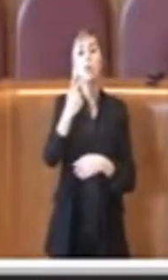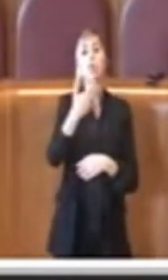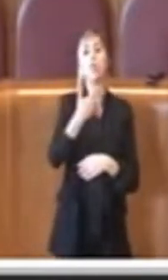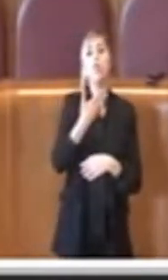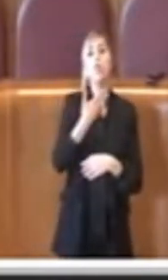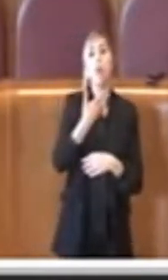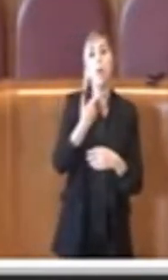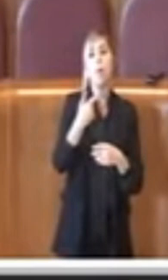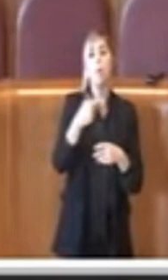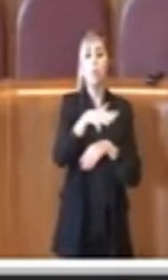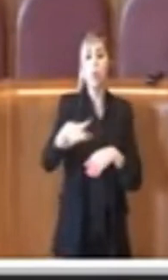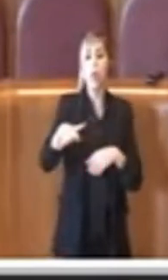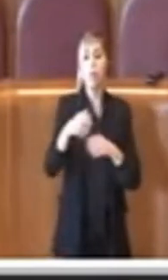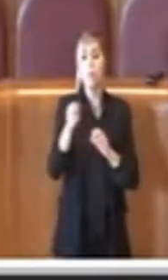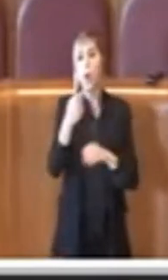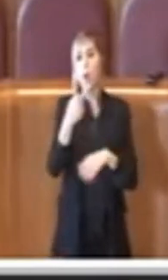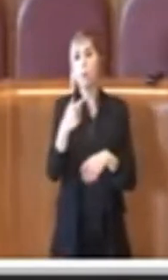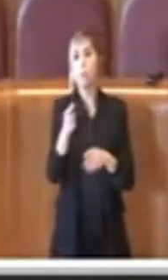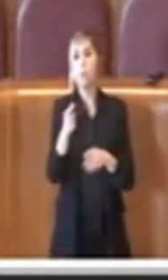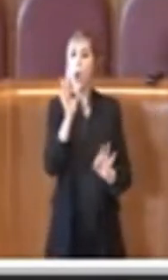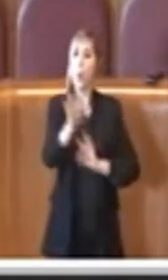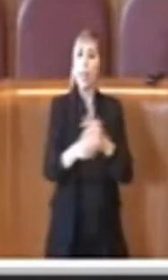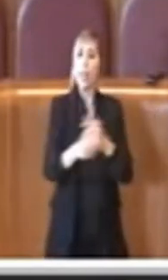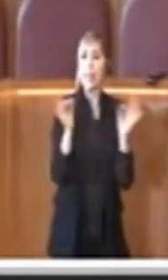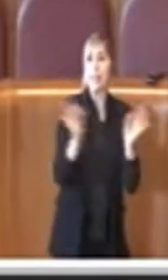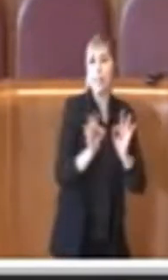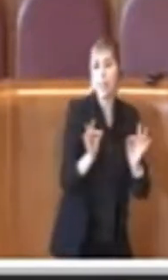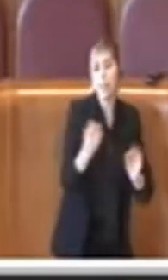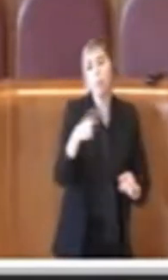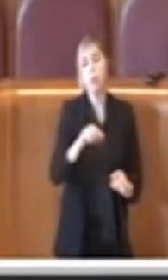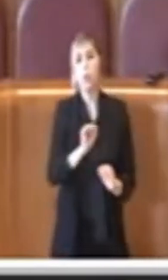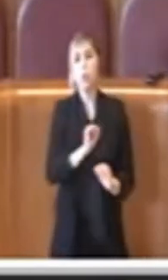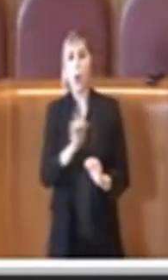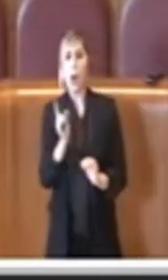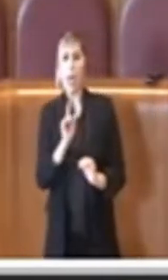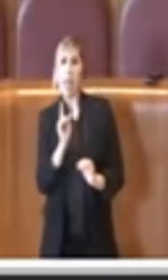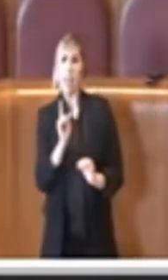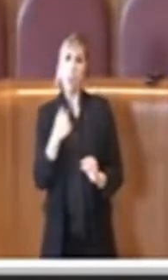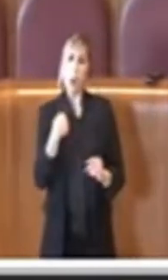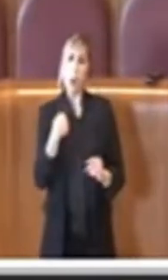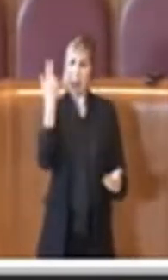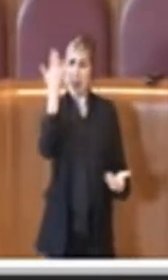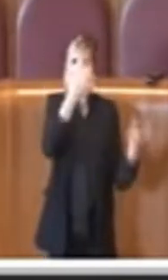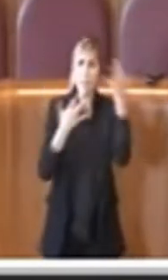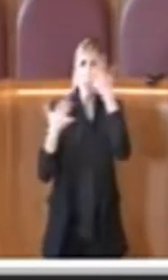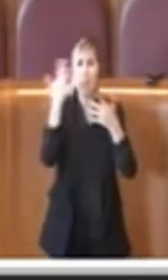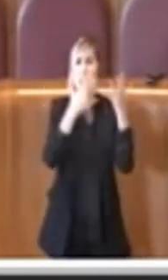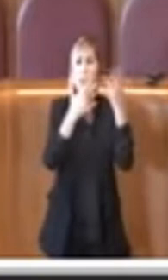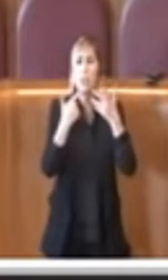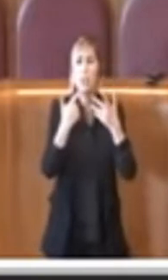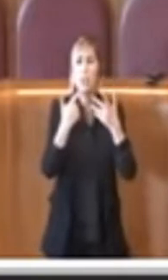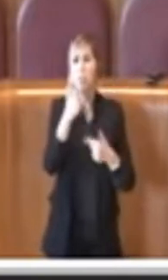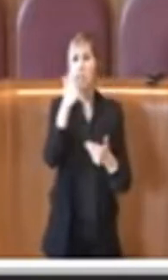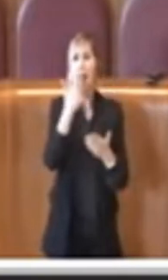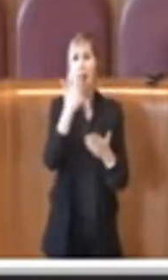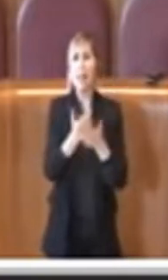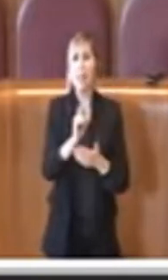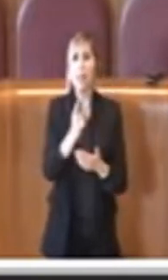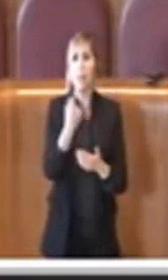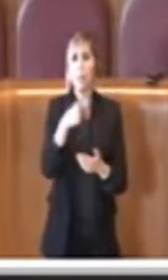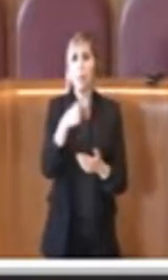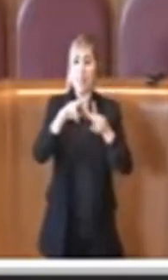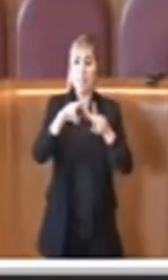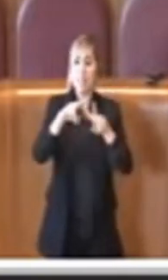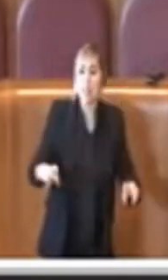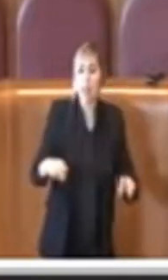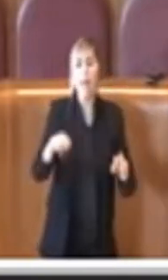un po abbandonato per cui ci sembrano non corrette queste come dire analisi che vengono fatte